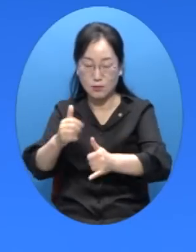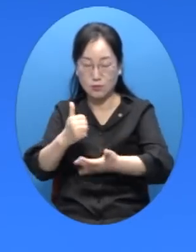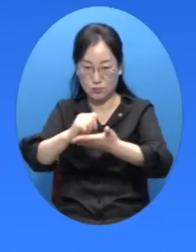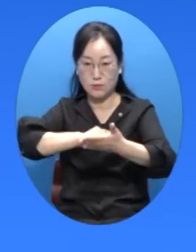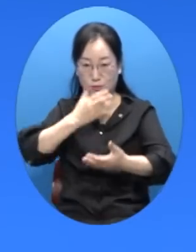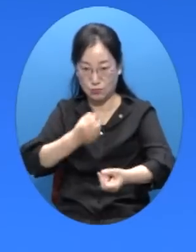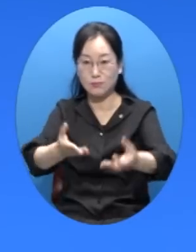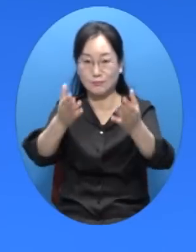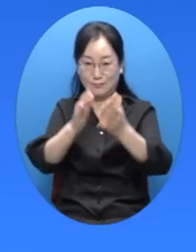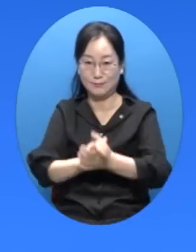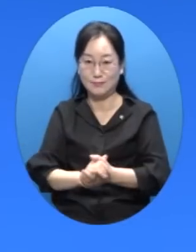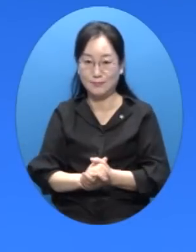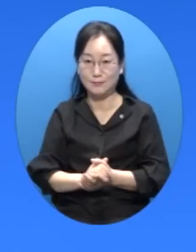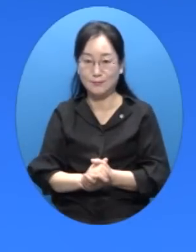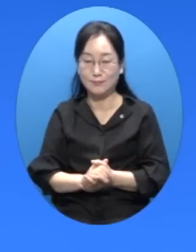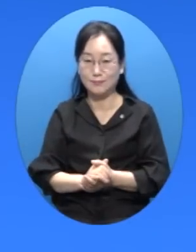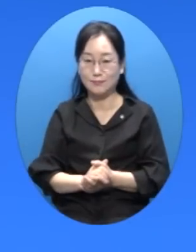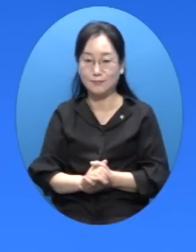축원합니다.